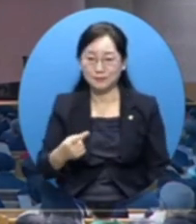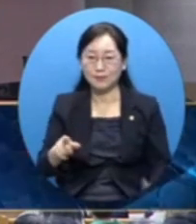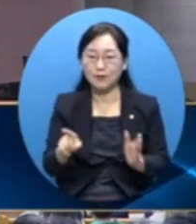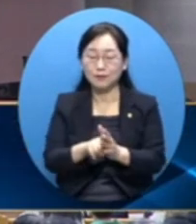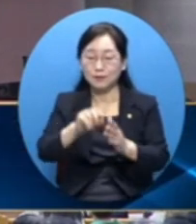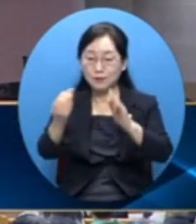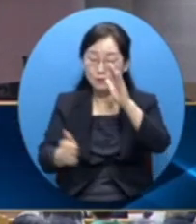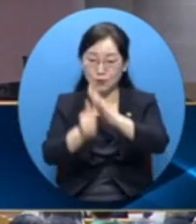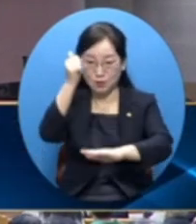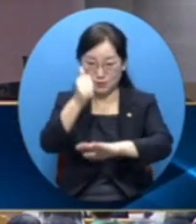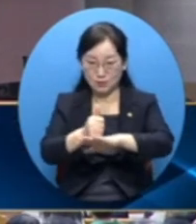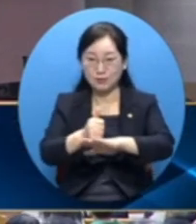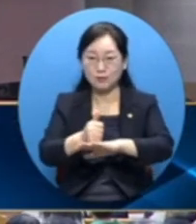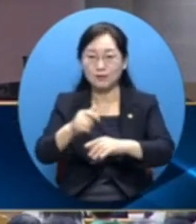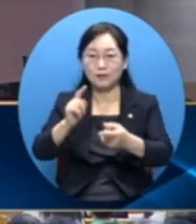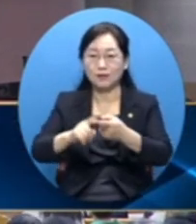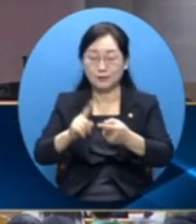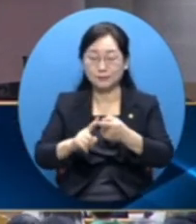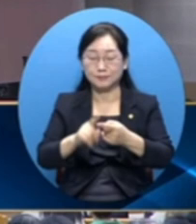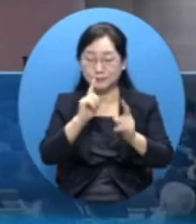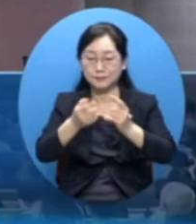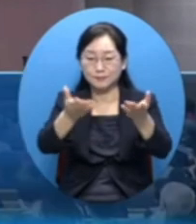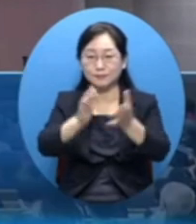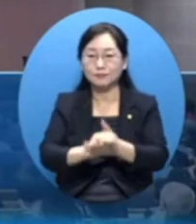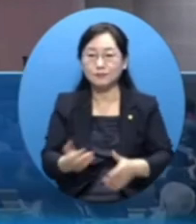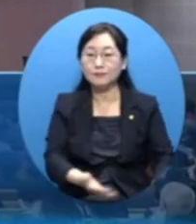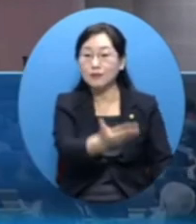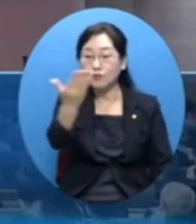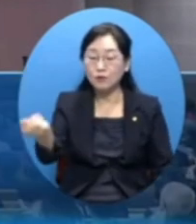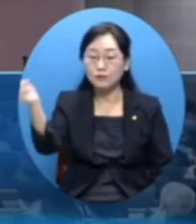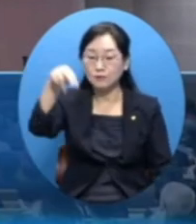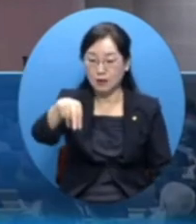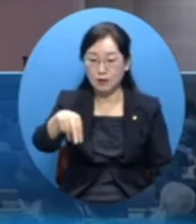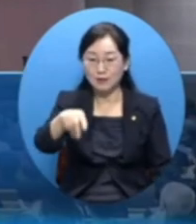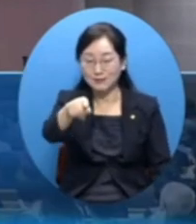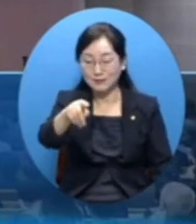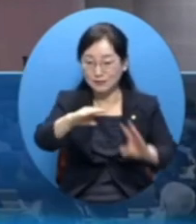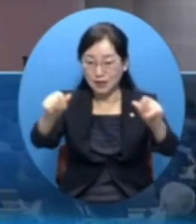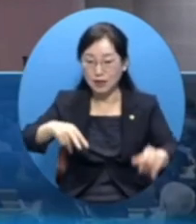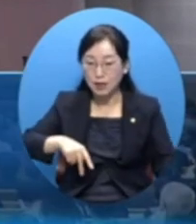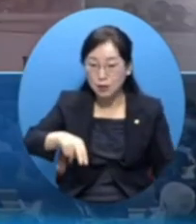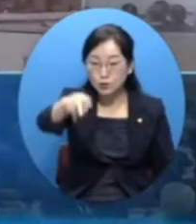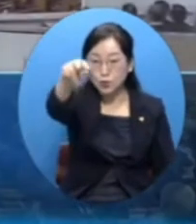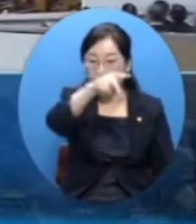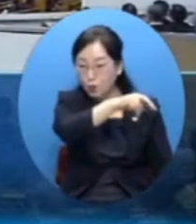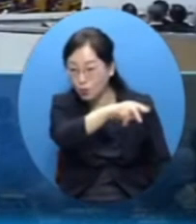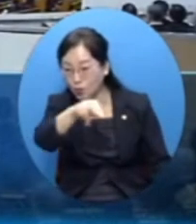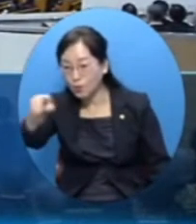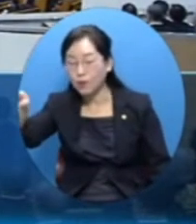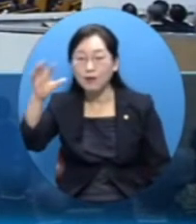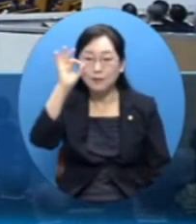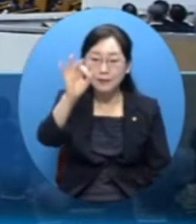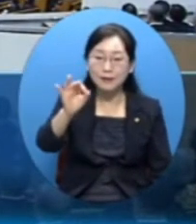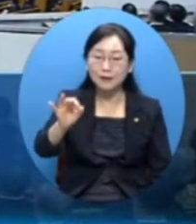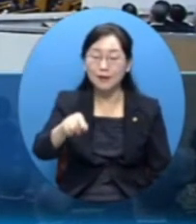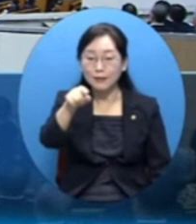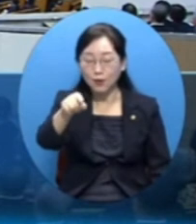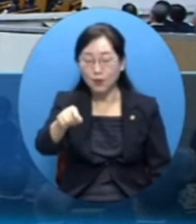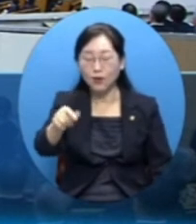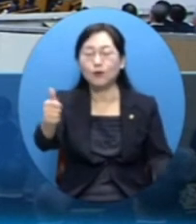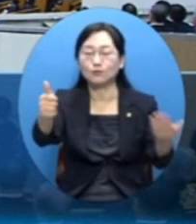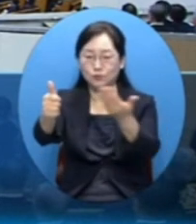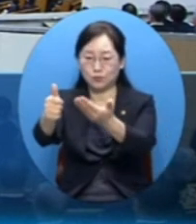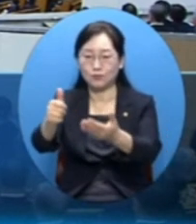성취에 대하여 창세기 13장 1절을 말씀합니다 너는 일어나 그 땅을 종과 행로 두려 다녀 보라 내가 그것을 네게